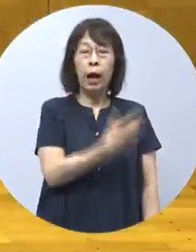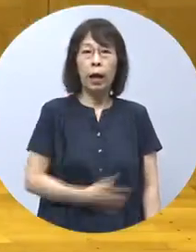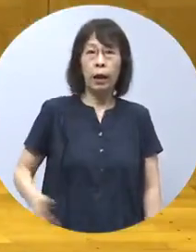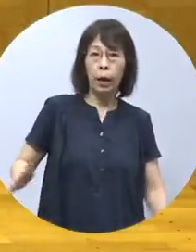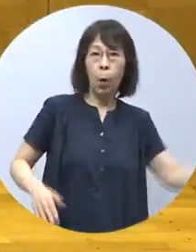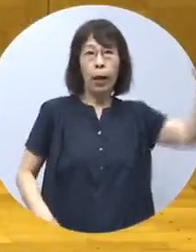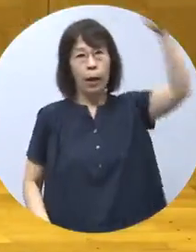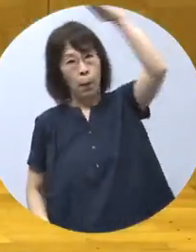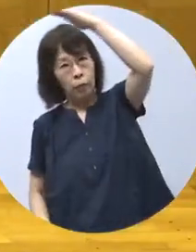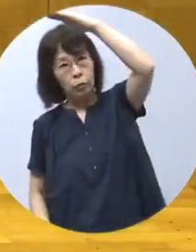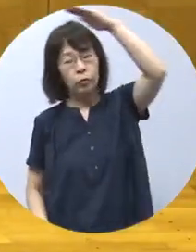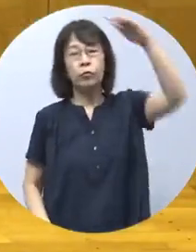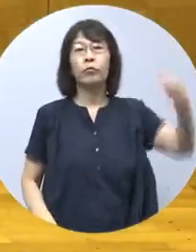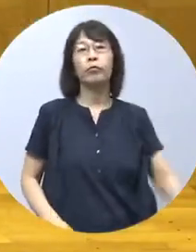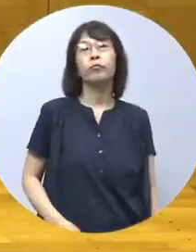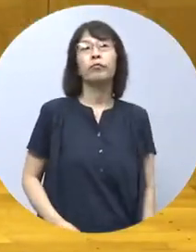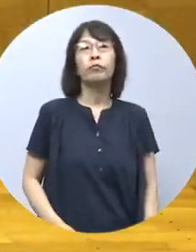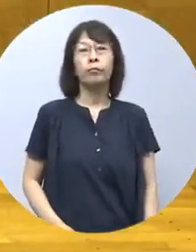ます